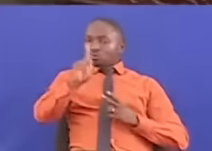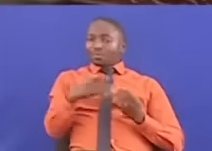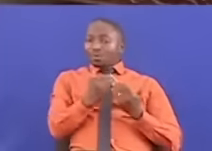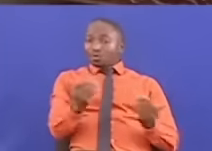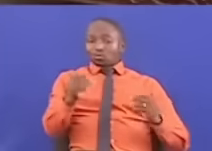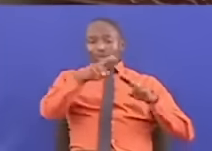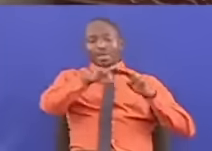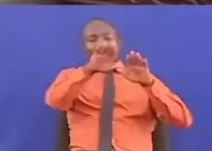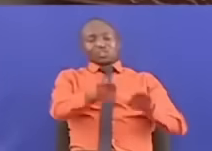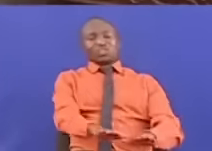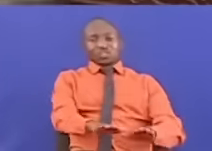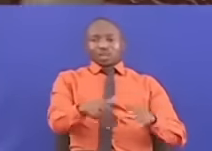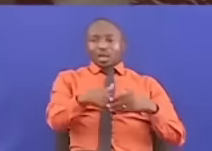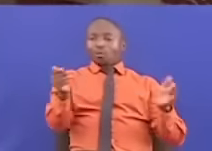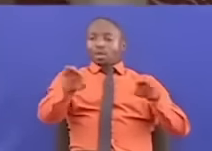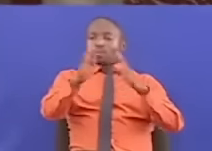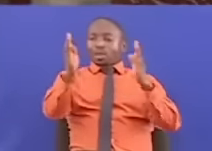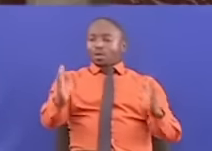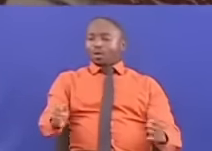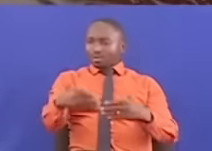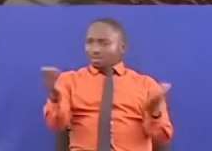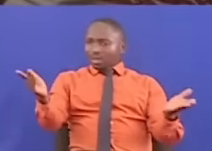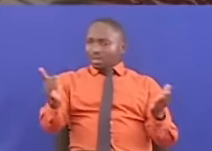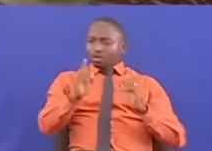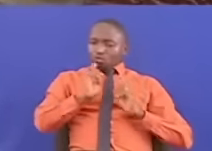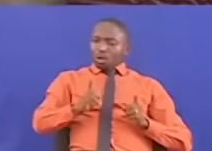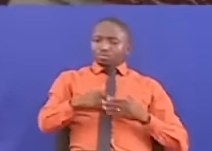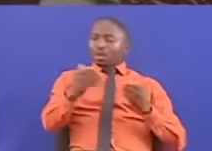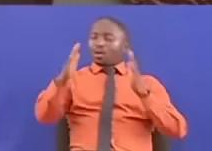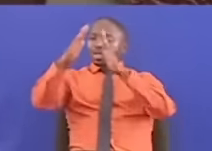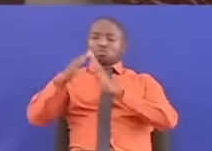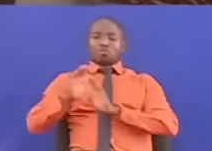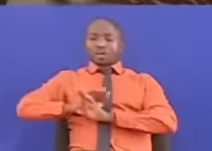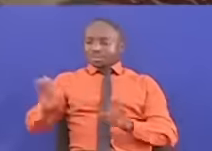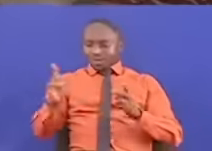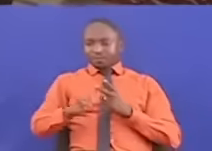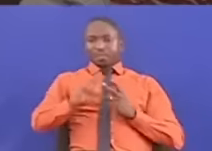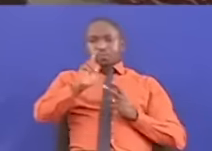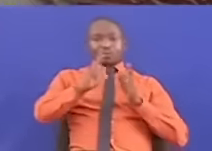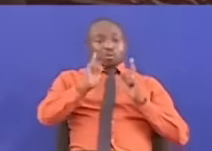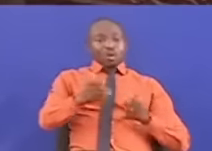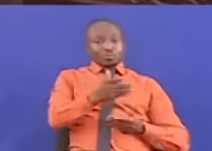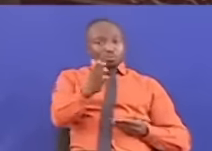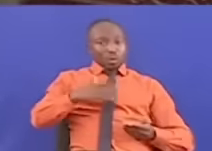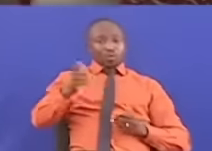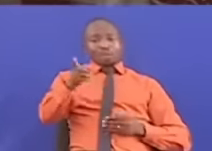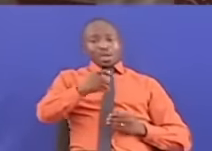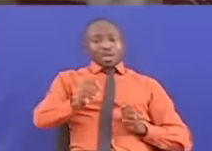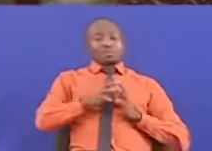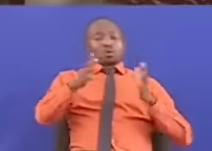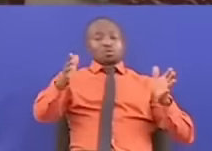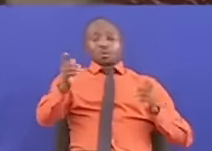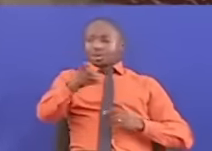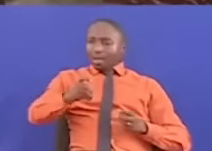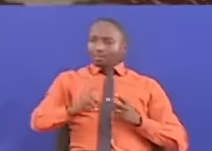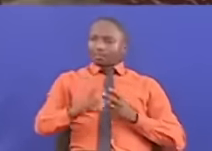wanaka chini nchi hii hawana madawa kuna walu hawana nyumba za kui kuna walim wetu wan mada mbal mbali